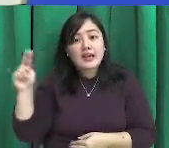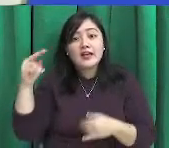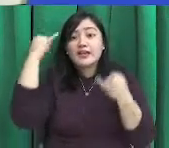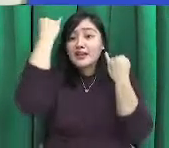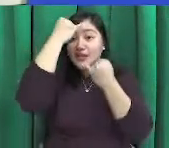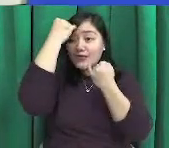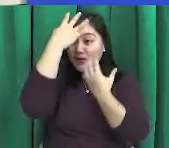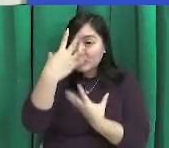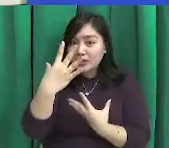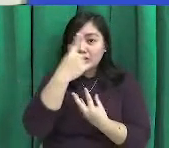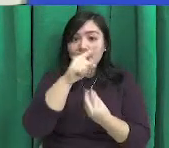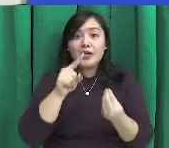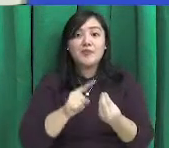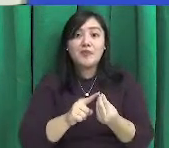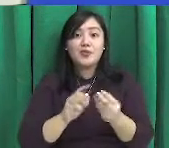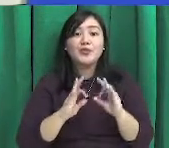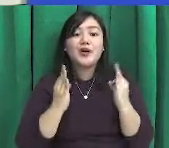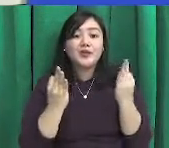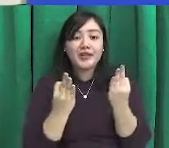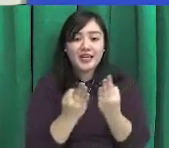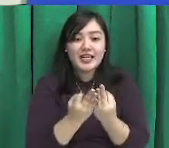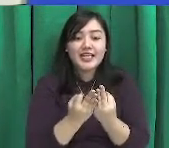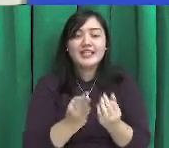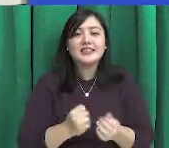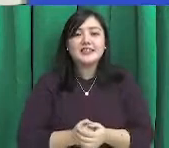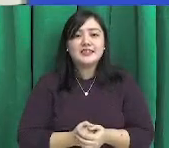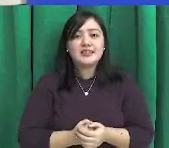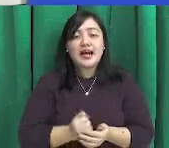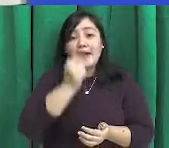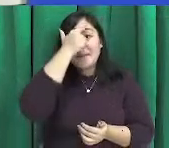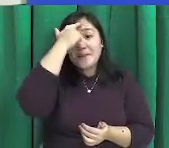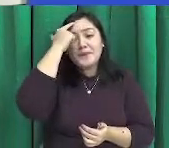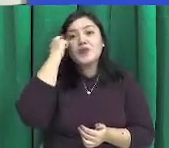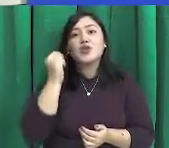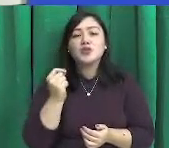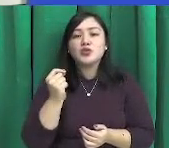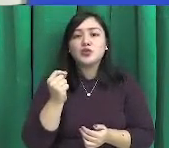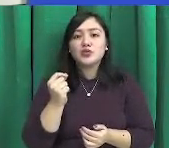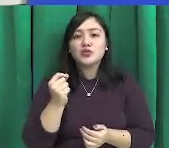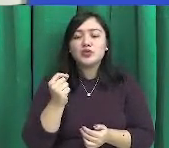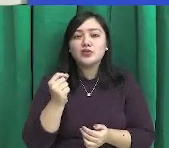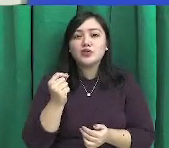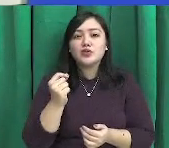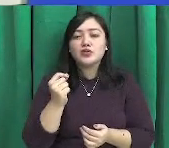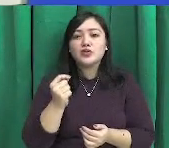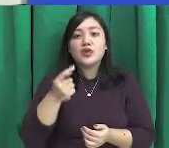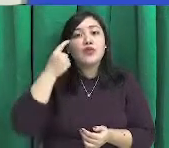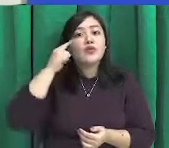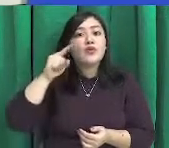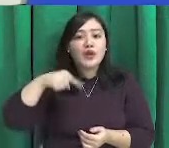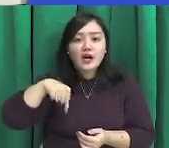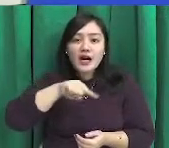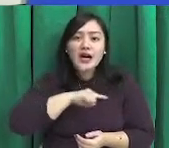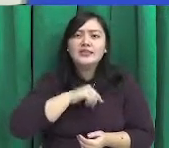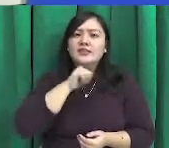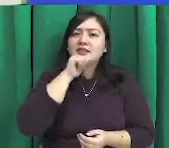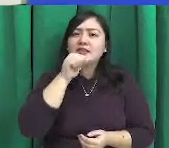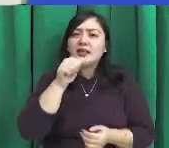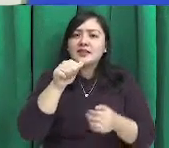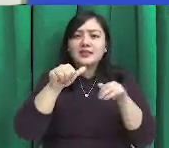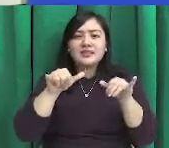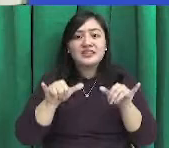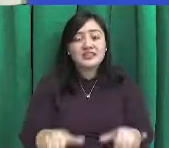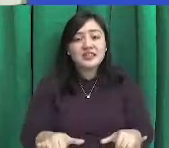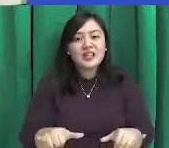patungkol sa pamilya. Alright? Bakit? Upang hindi tayo, mga kapatid, manangan doon